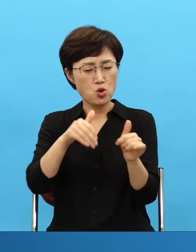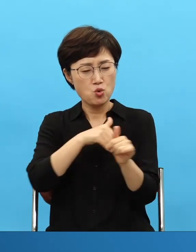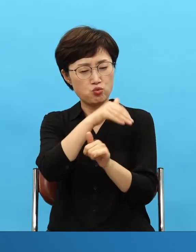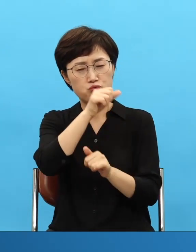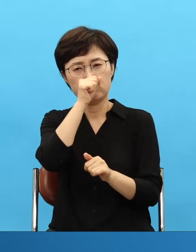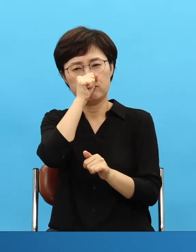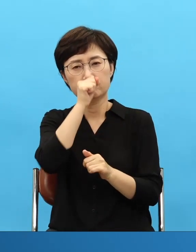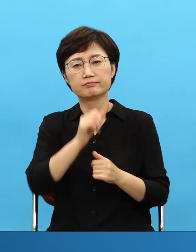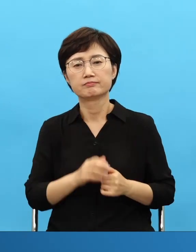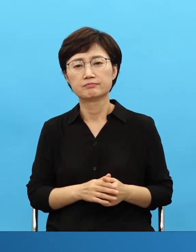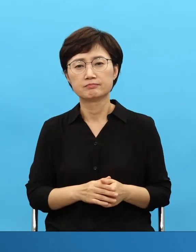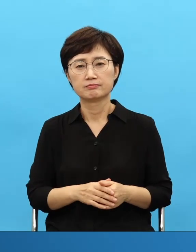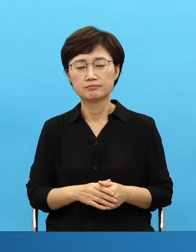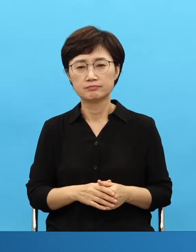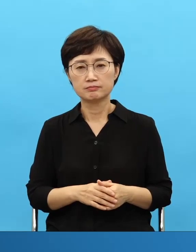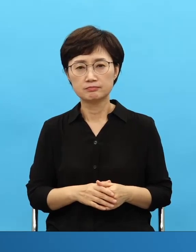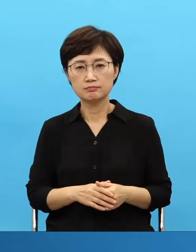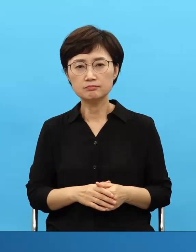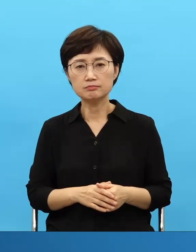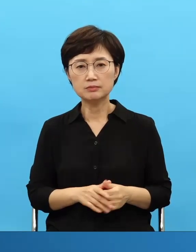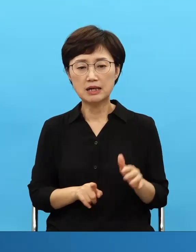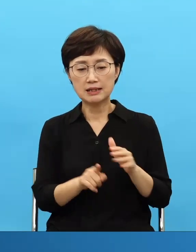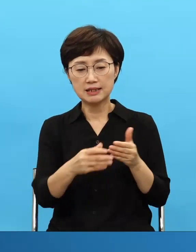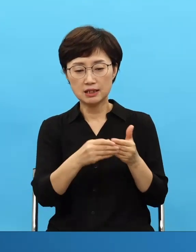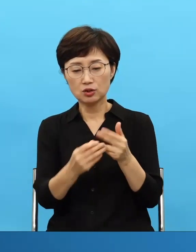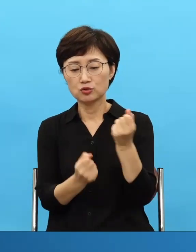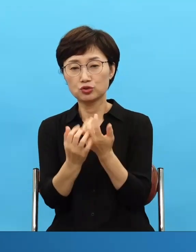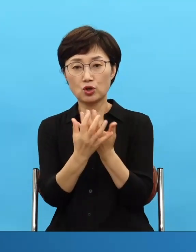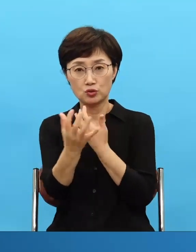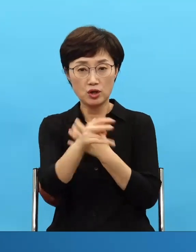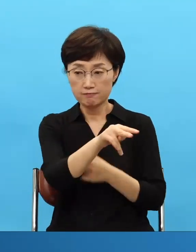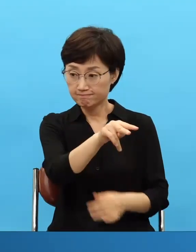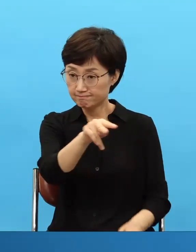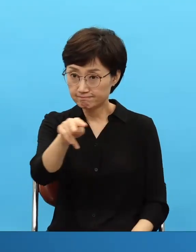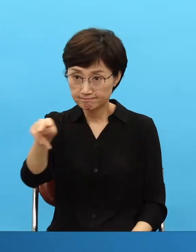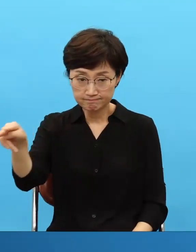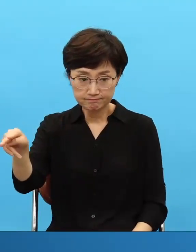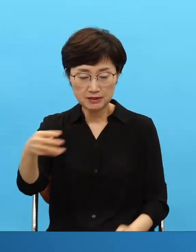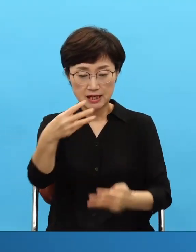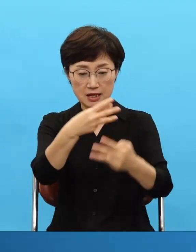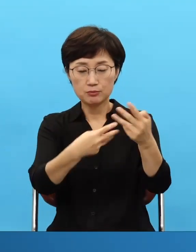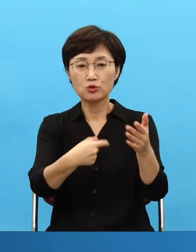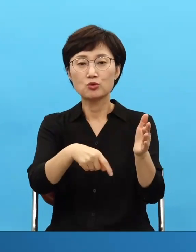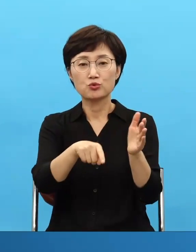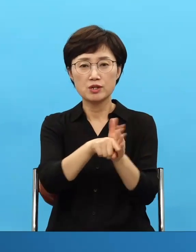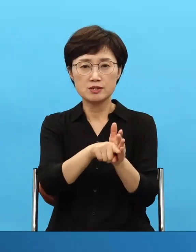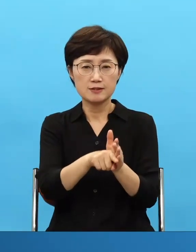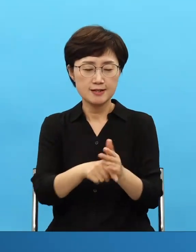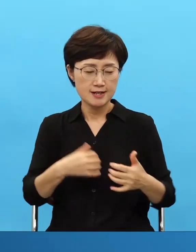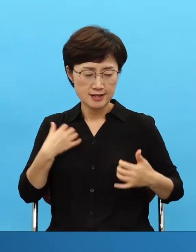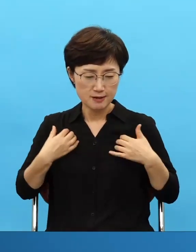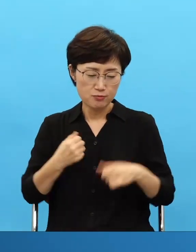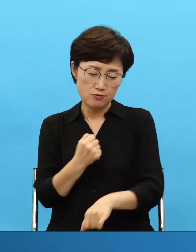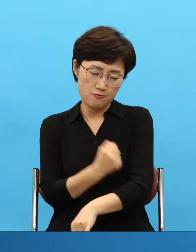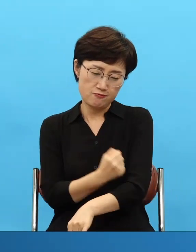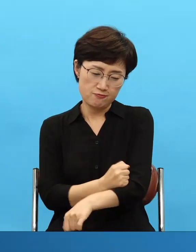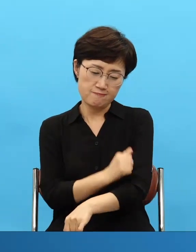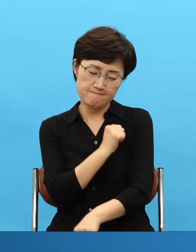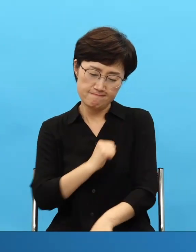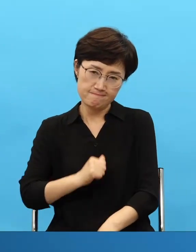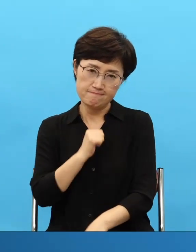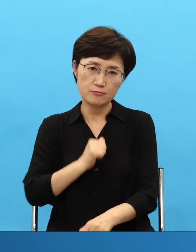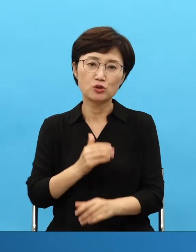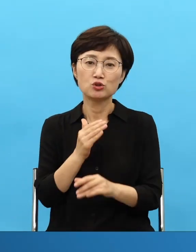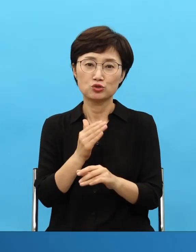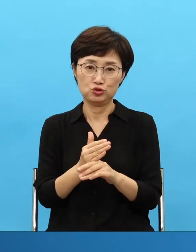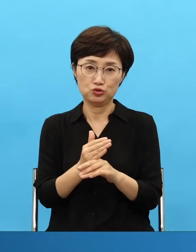분위기의 현장이었습니다. 리더 수련회 현장 곳곳을 돌아보니 랩넌트들을 위해 기쁨으로 당연하게 그 자리에서 함께 계시는 미소